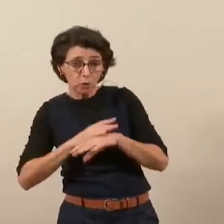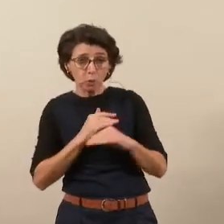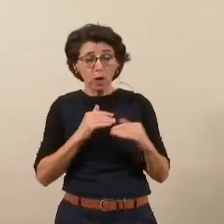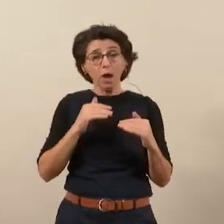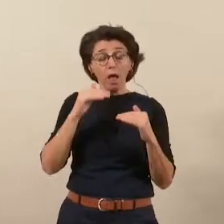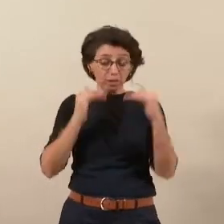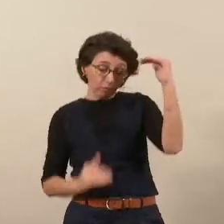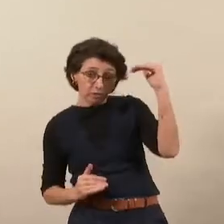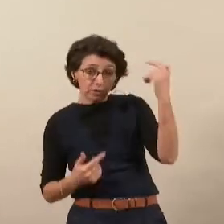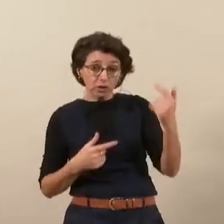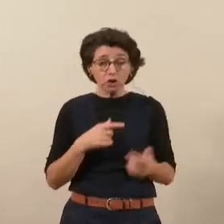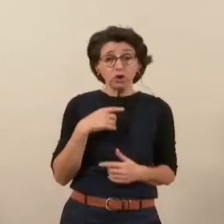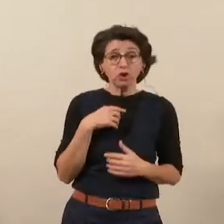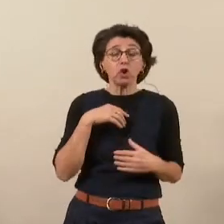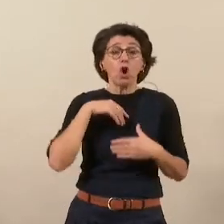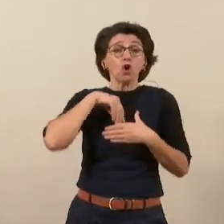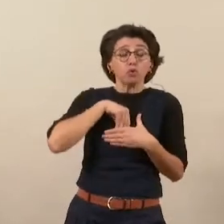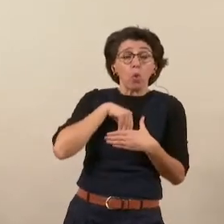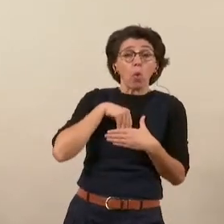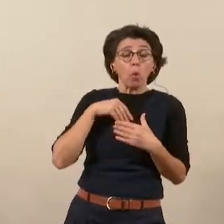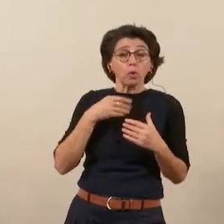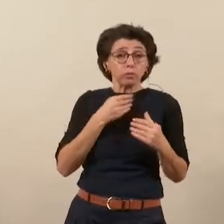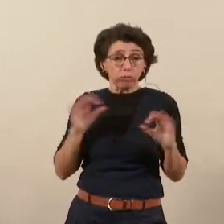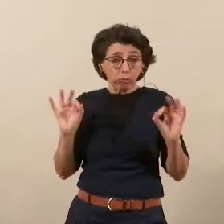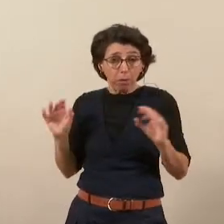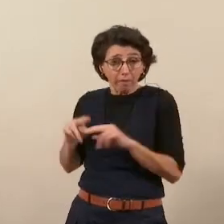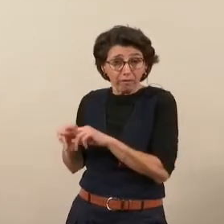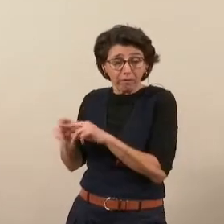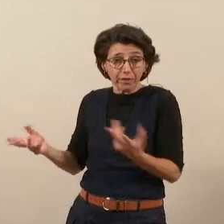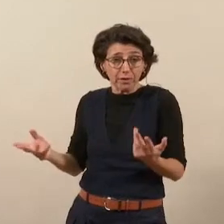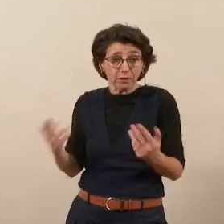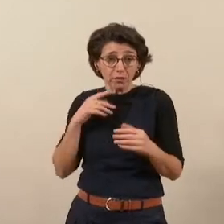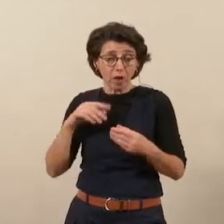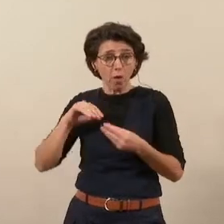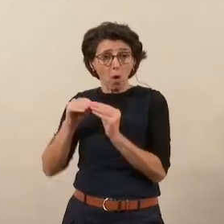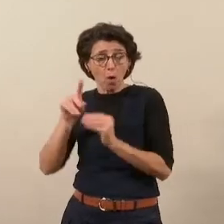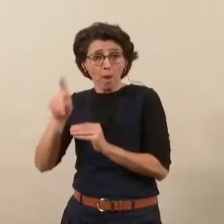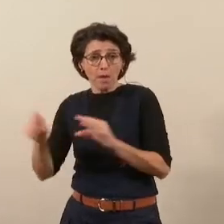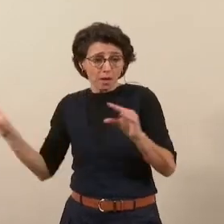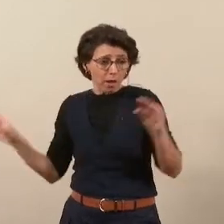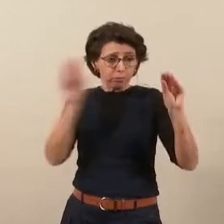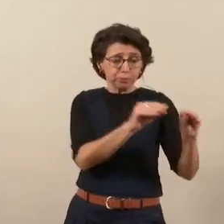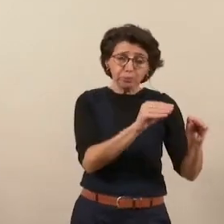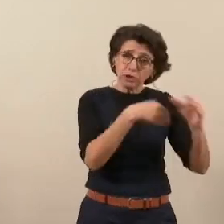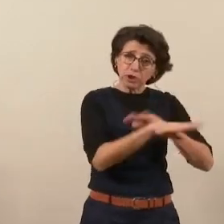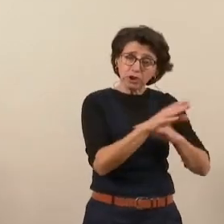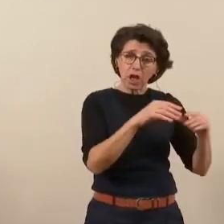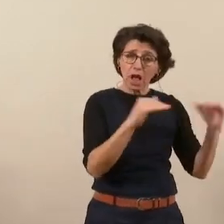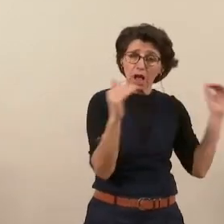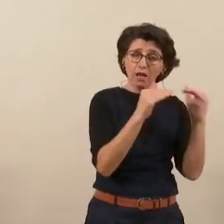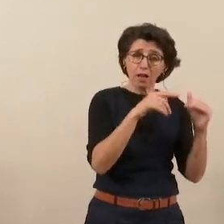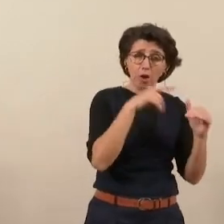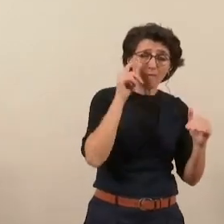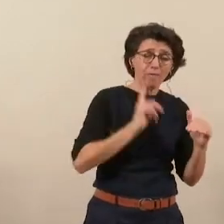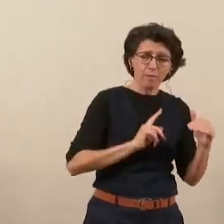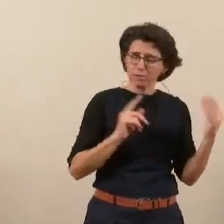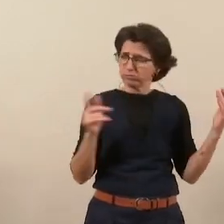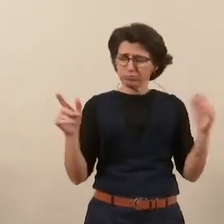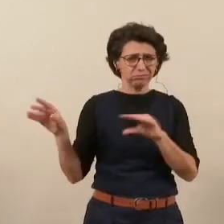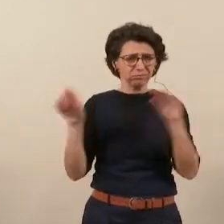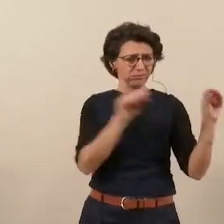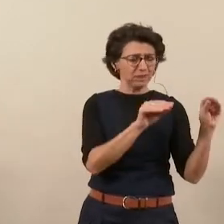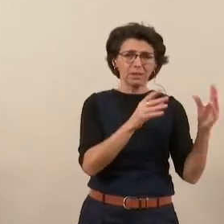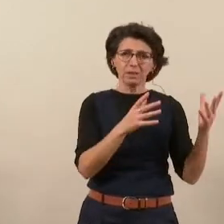que ces problématiques se trouvent avec la même charge que celle de l'égalité femmes-hommes dans la sphère publique et nécessitent